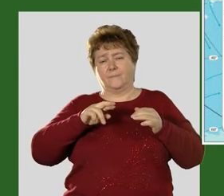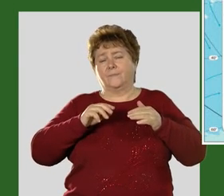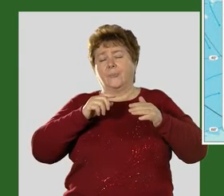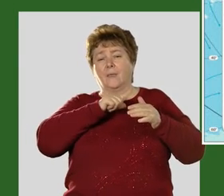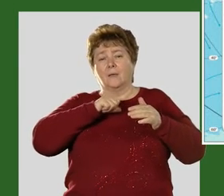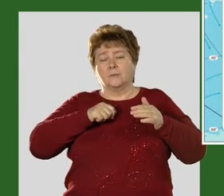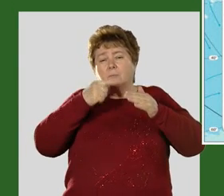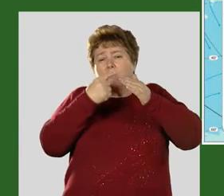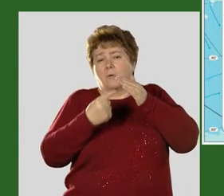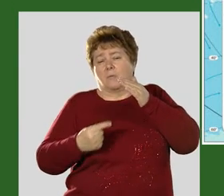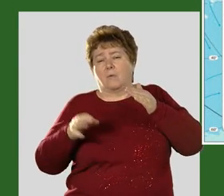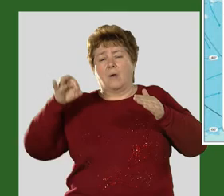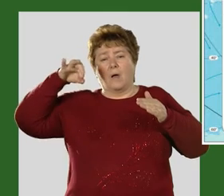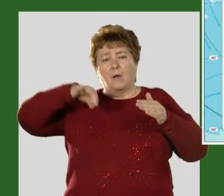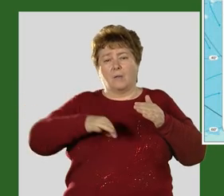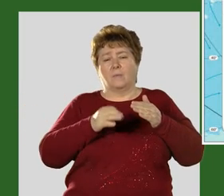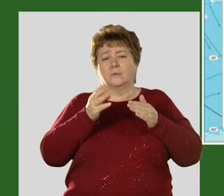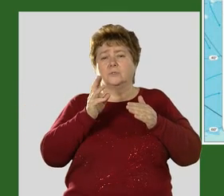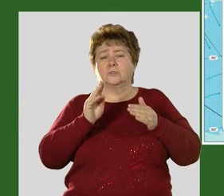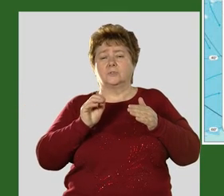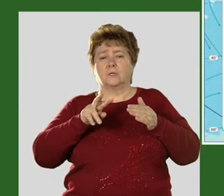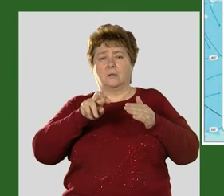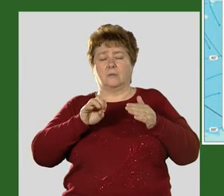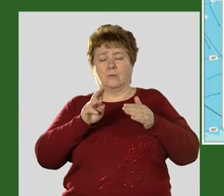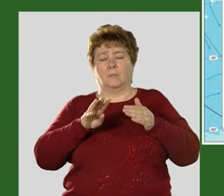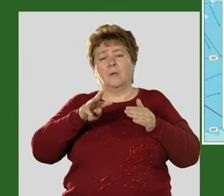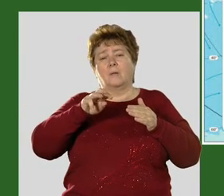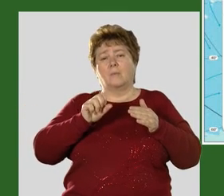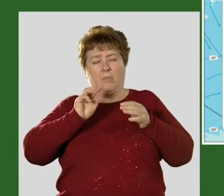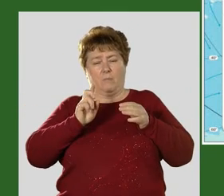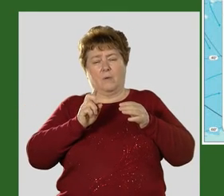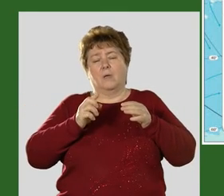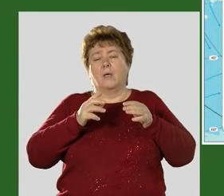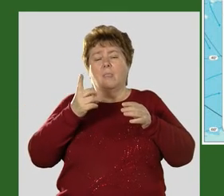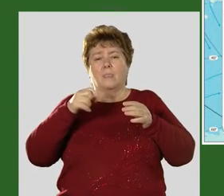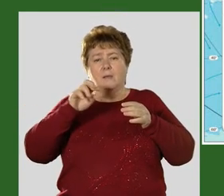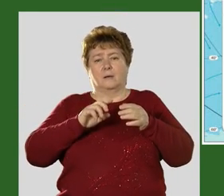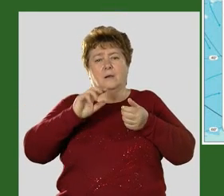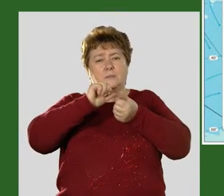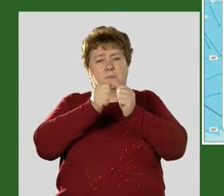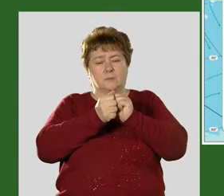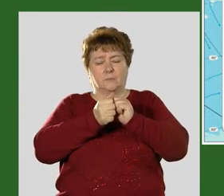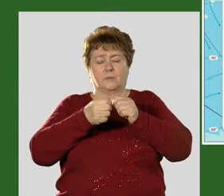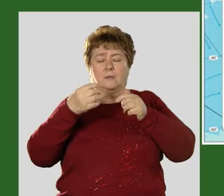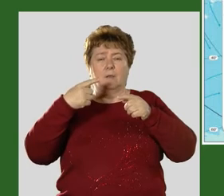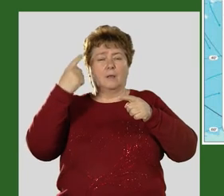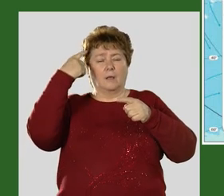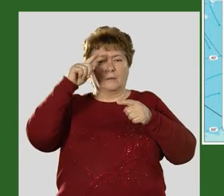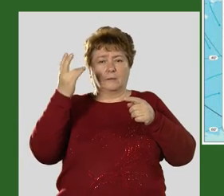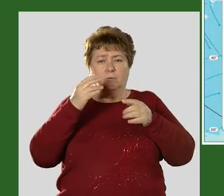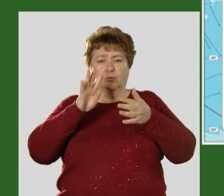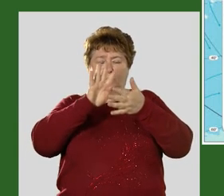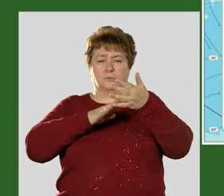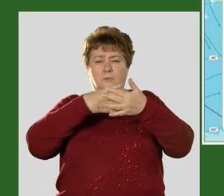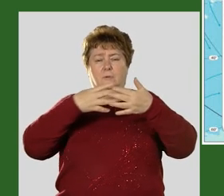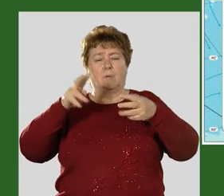Самый глубокий на Земле океанический жёлоб – Марианский. Для закрепления предлагаю разгадать кроссворд